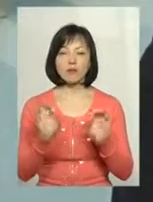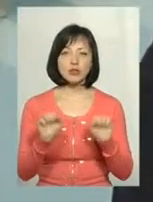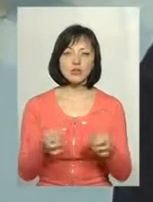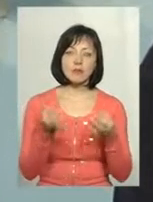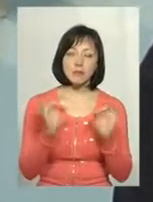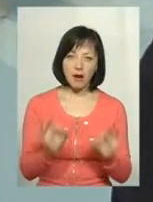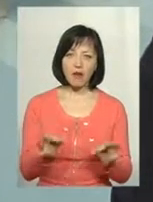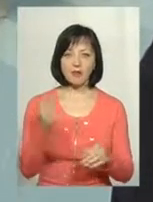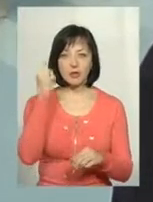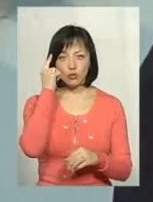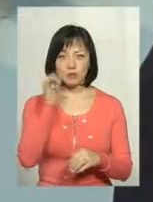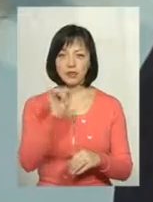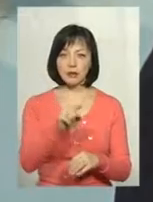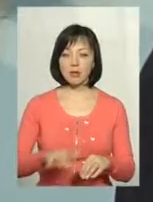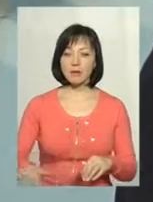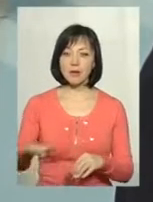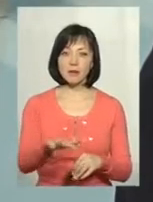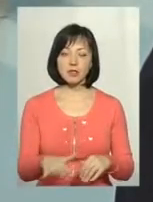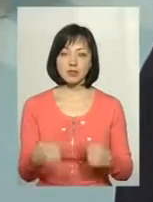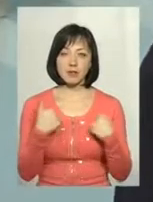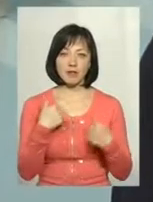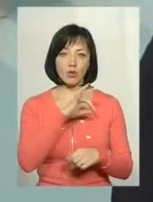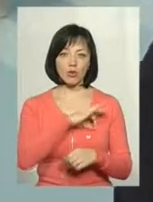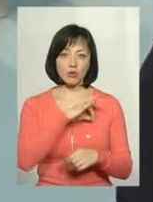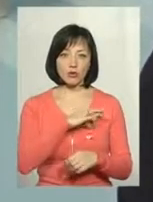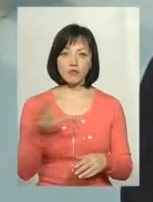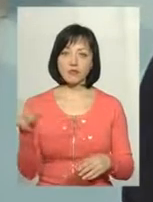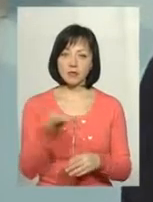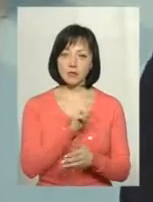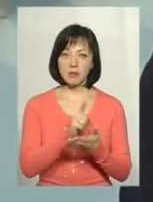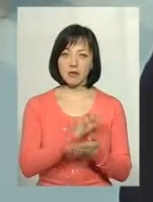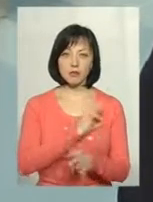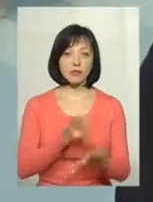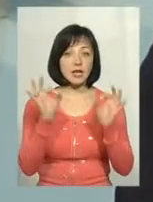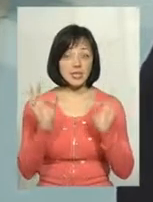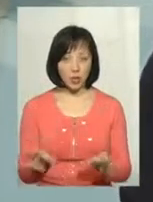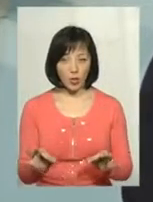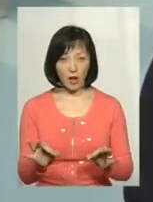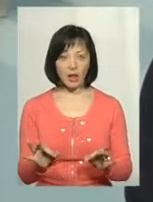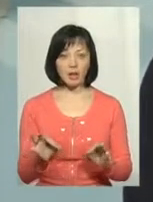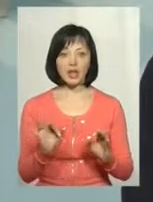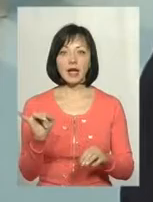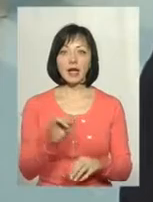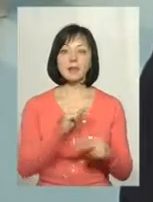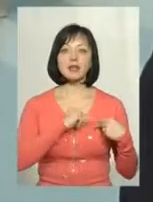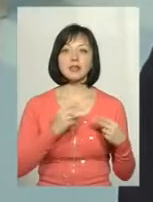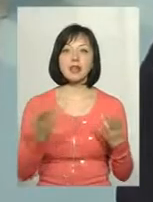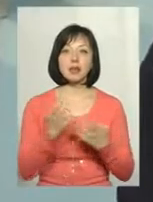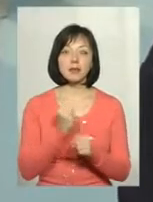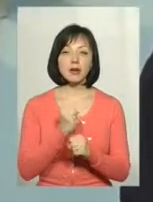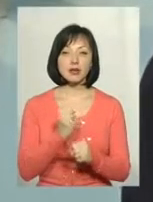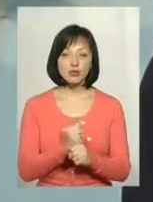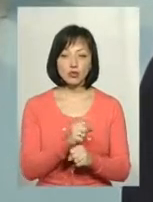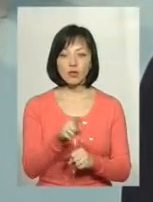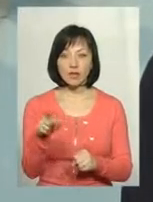сьогодні задумалися і над тими приміщеннями, які ми використовуємо, вони мають всі використовуватися раціонально. І над тими працівниками, які працюють,